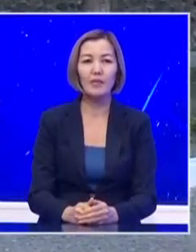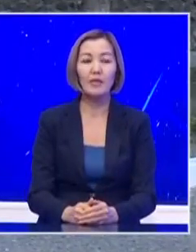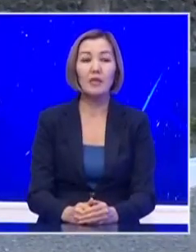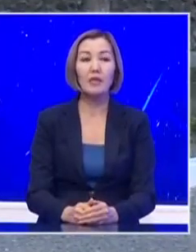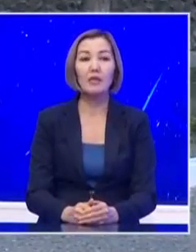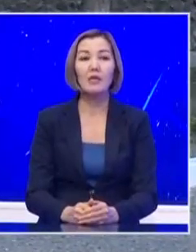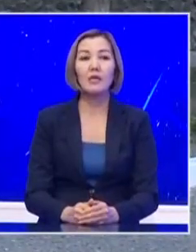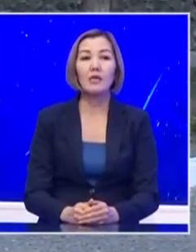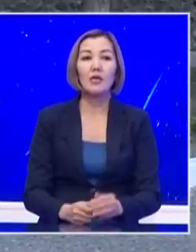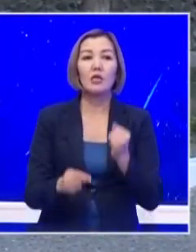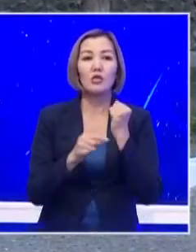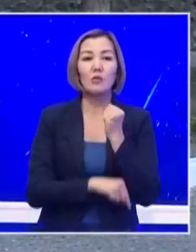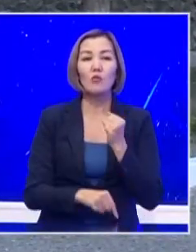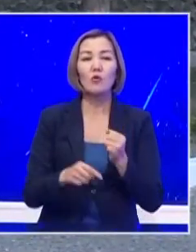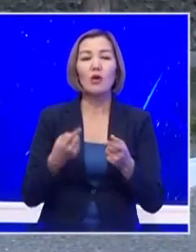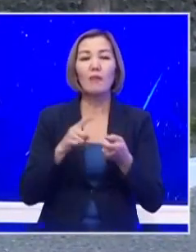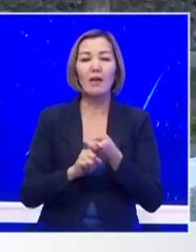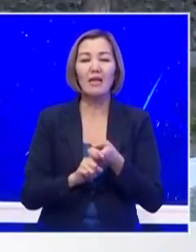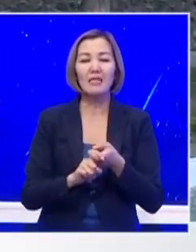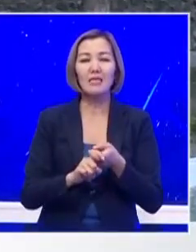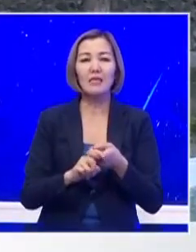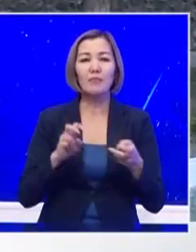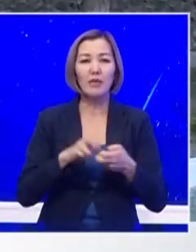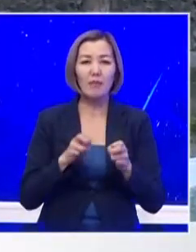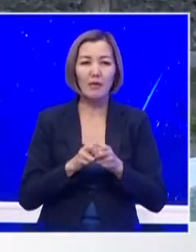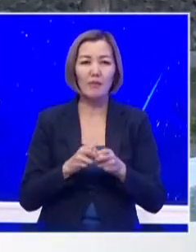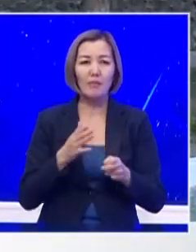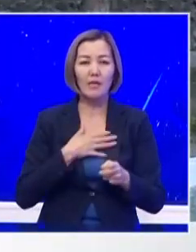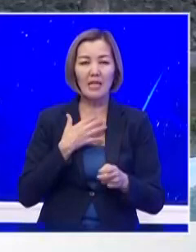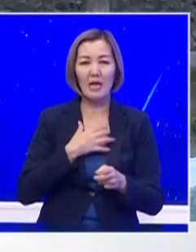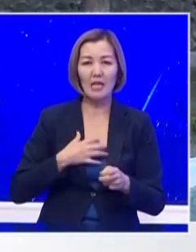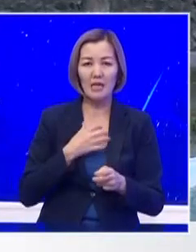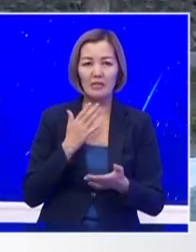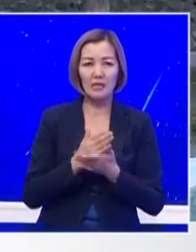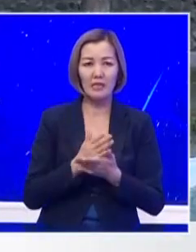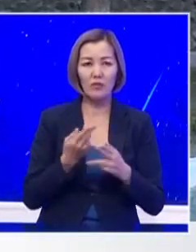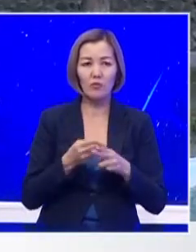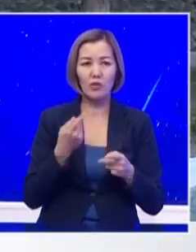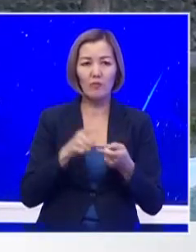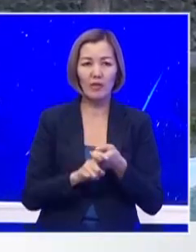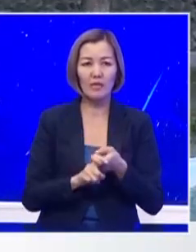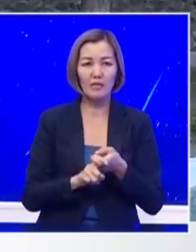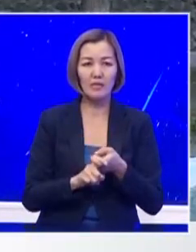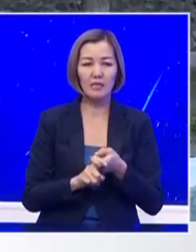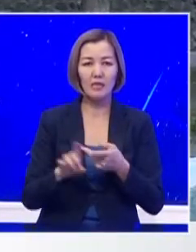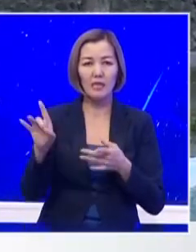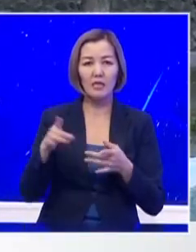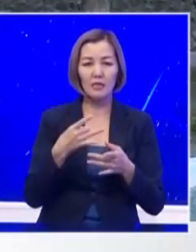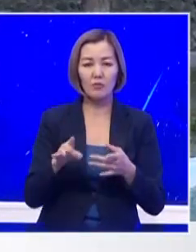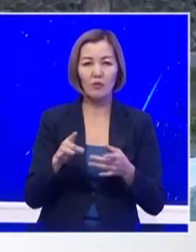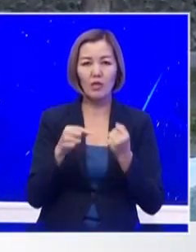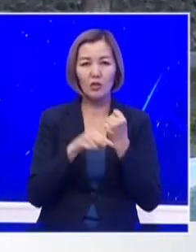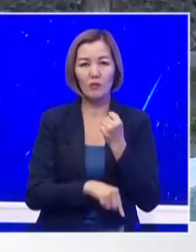кірбің түсіретін жемқорлыққа байланысты мәселелер мені қатты алаңдатады. Осыған байланысты республикалық